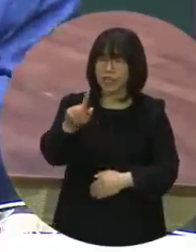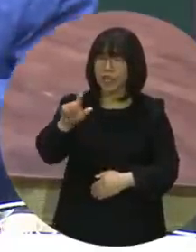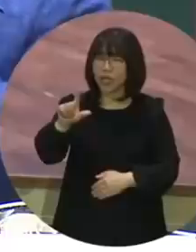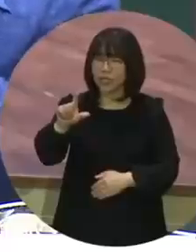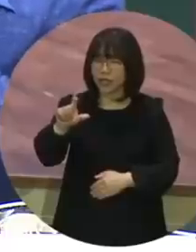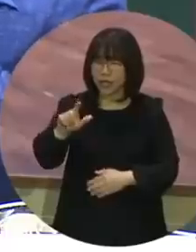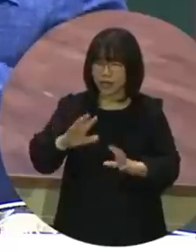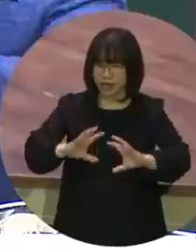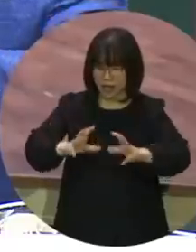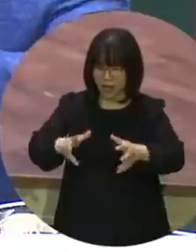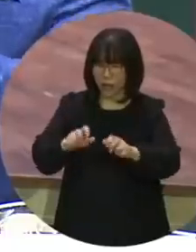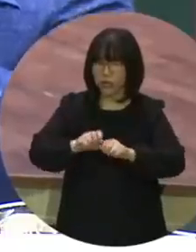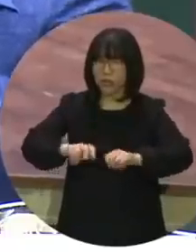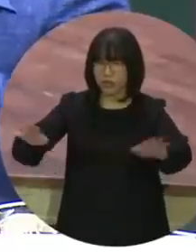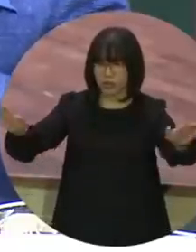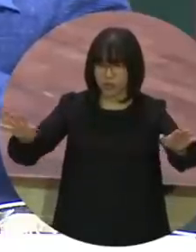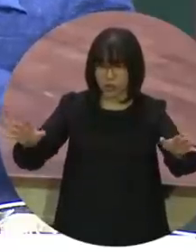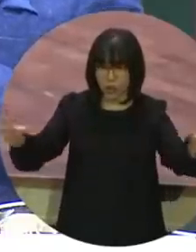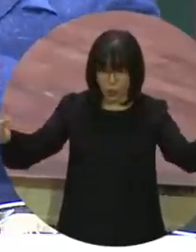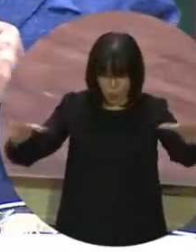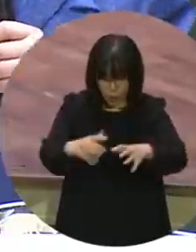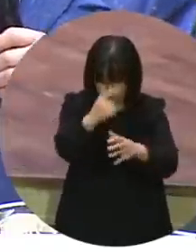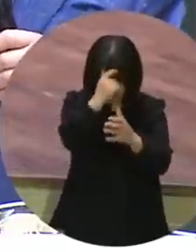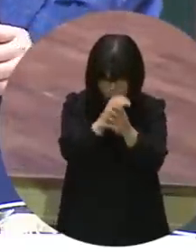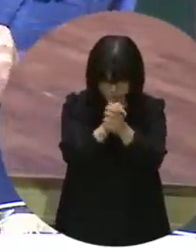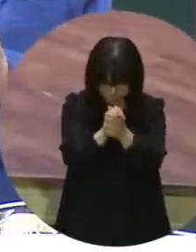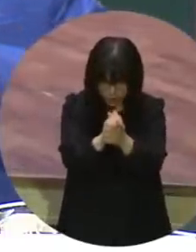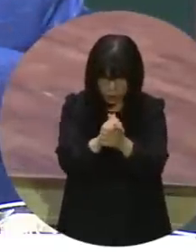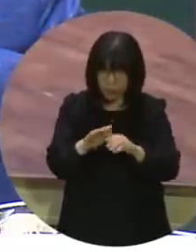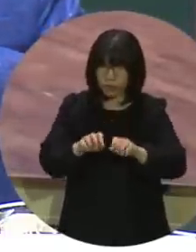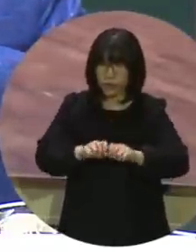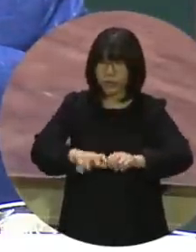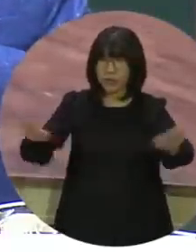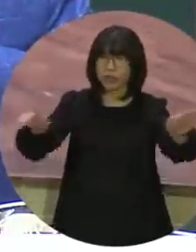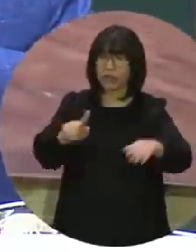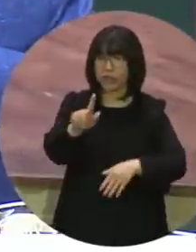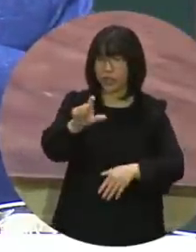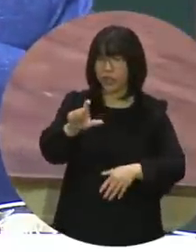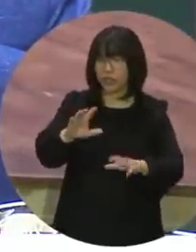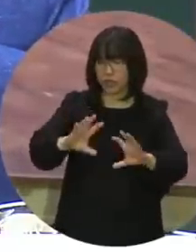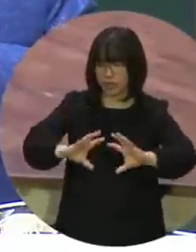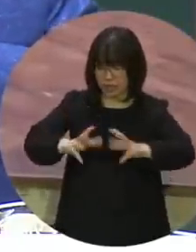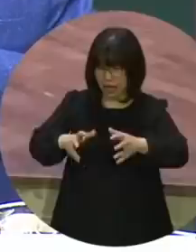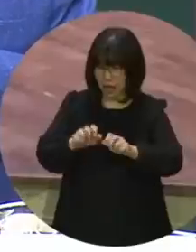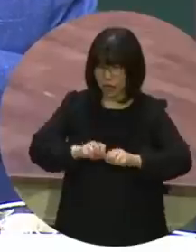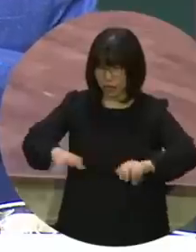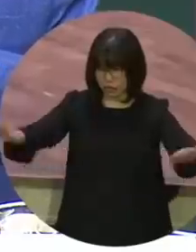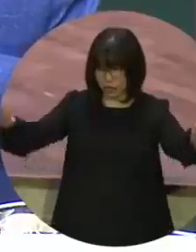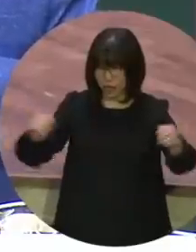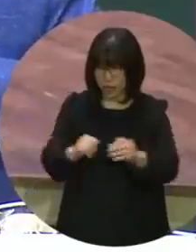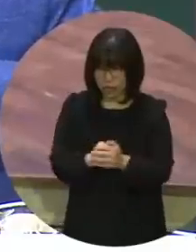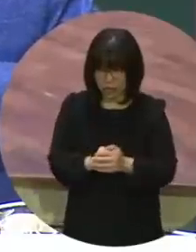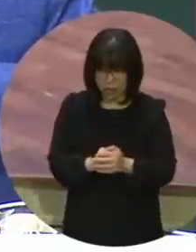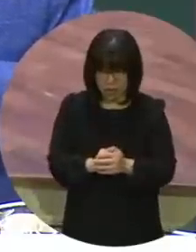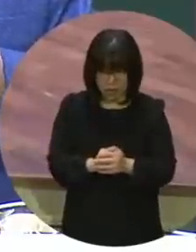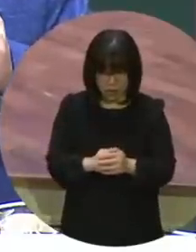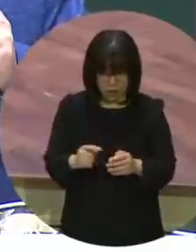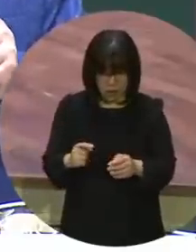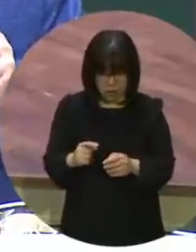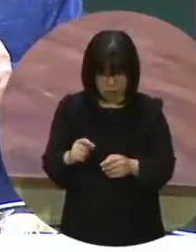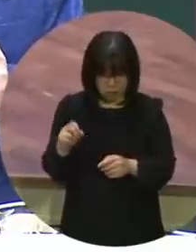나라로 흩어지잖아. 15개 흩어져서 237 나라에 이분들이 이렇게 초승이 됩니다. 우연히 왔다가 성령